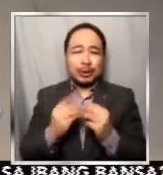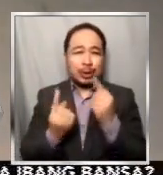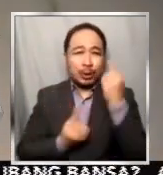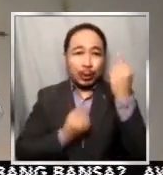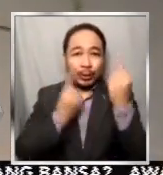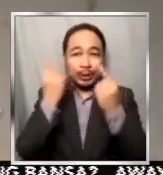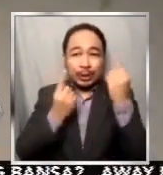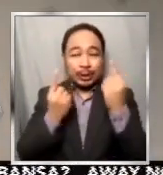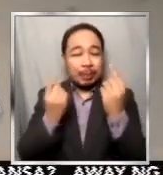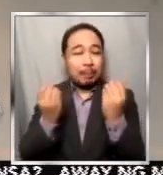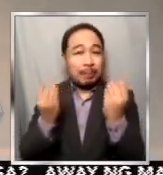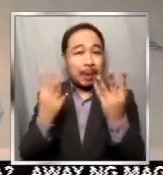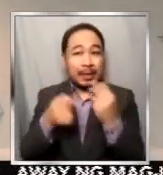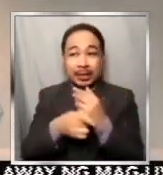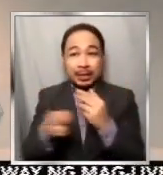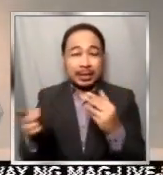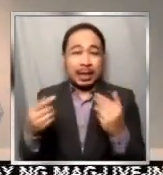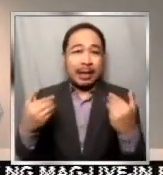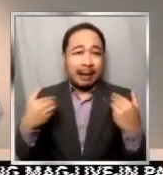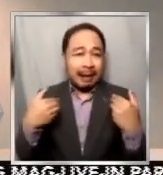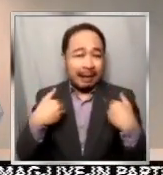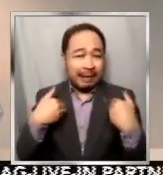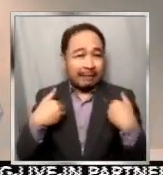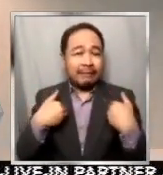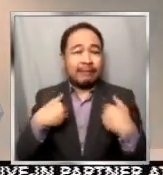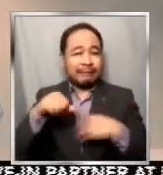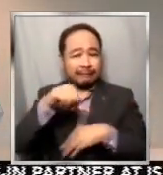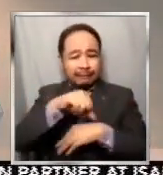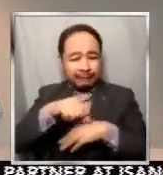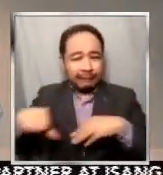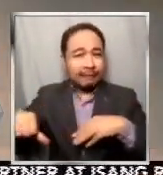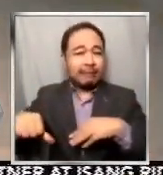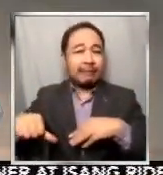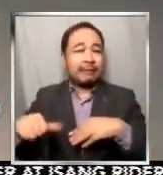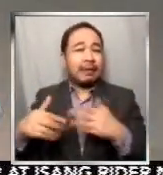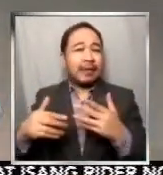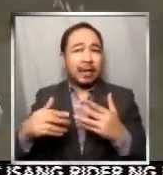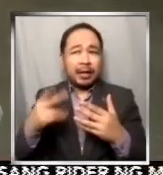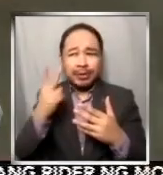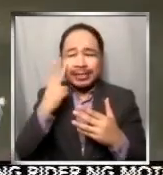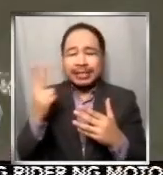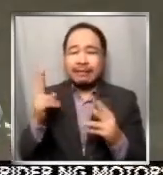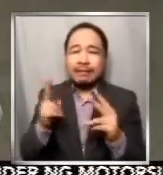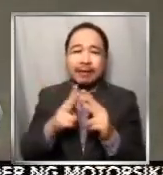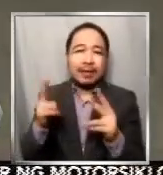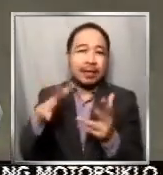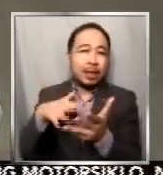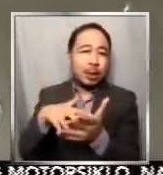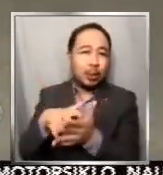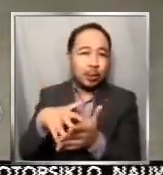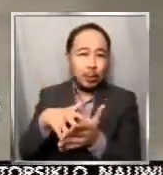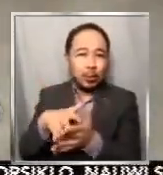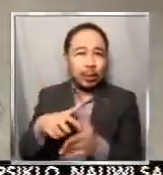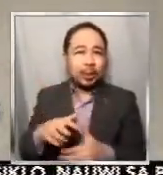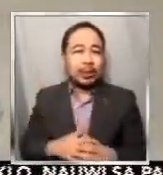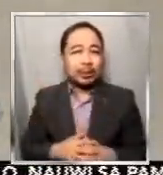ito, taddad ng sugat sa katawan at halatang hinang-hina na. Ang dami sugat to, gas-gas.